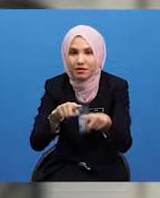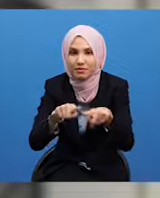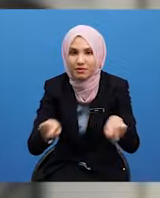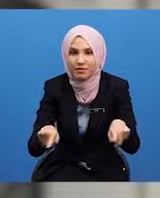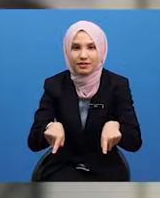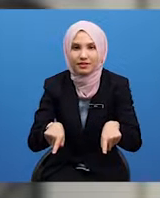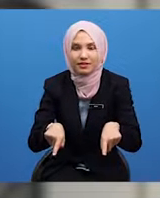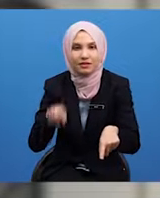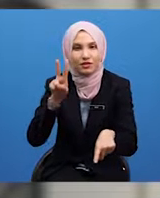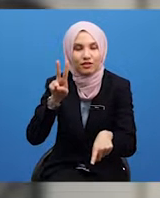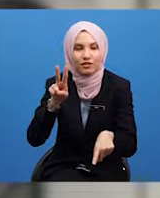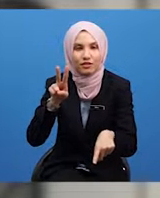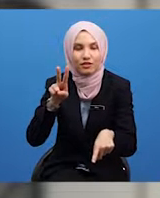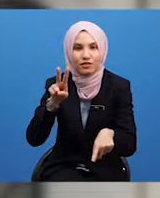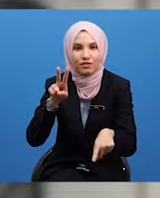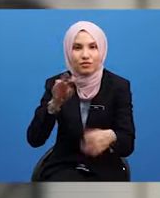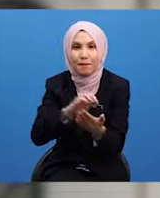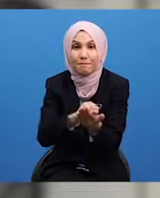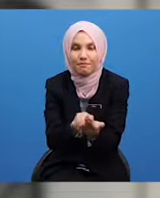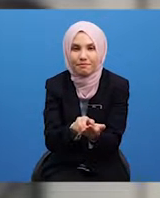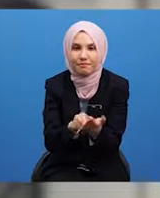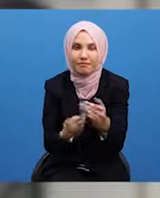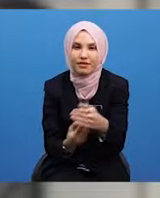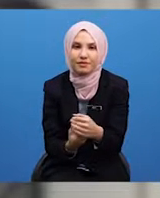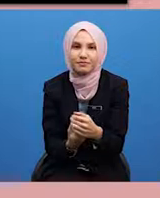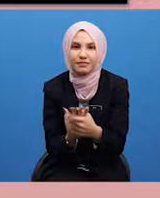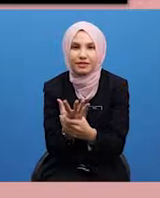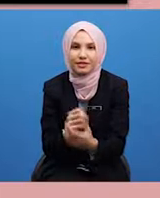bagi kedua-dua biji benih ini? Mari kita lihat.